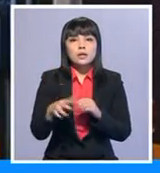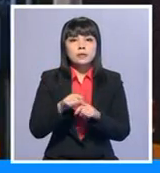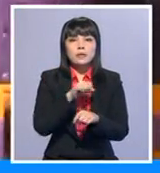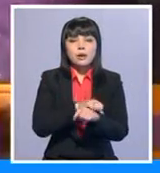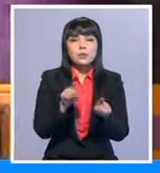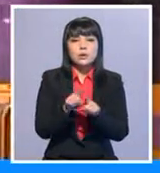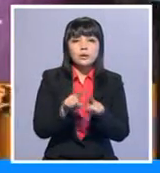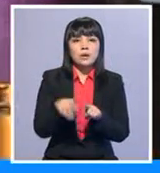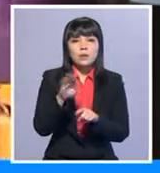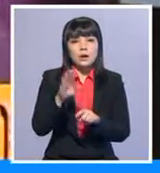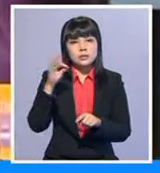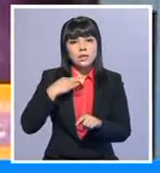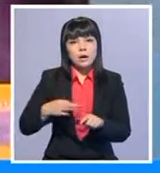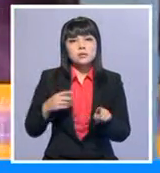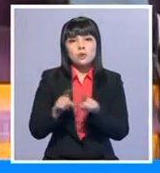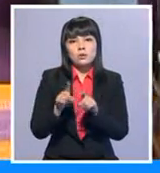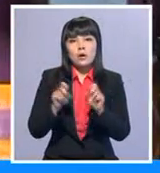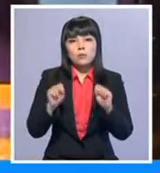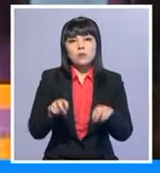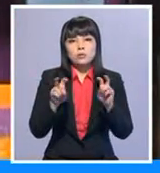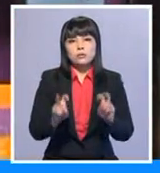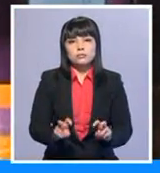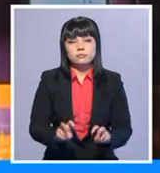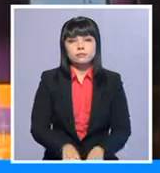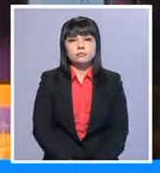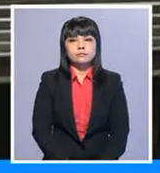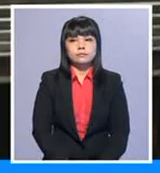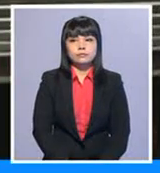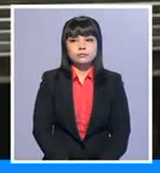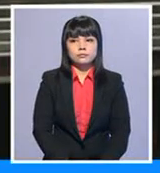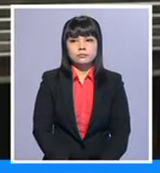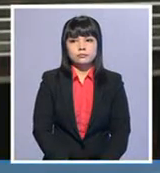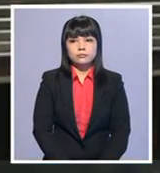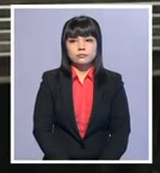сантиметрден аспайтын ұл балаларға да мінуге болады.